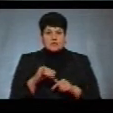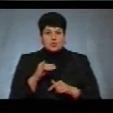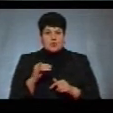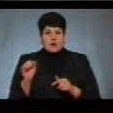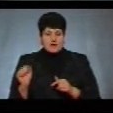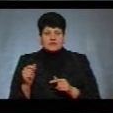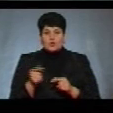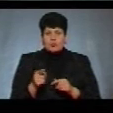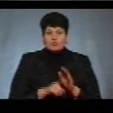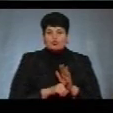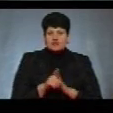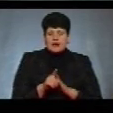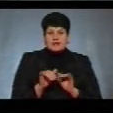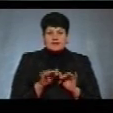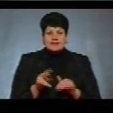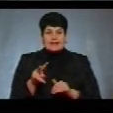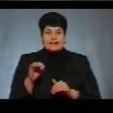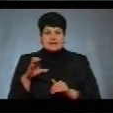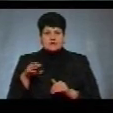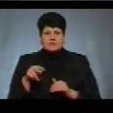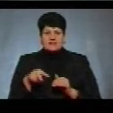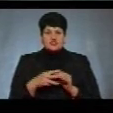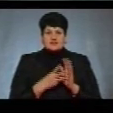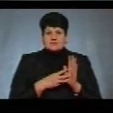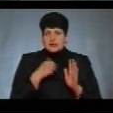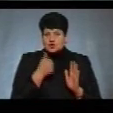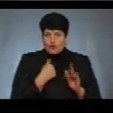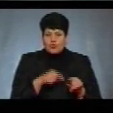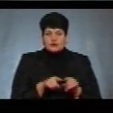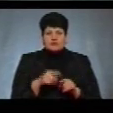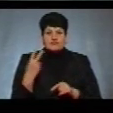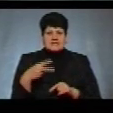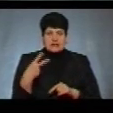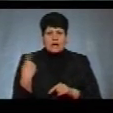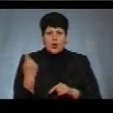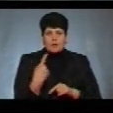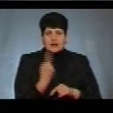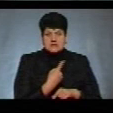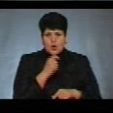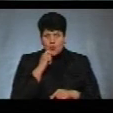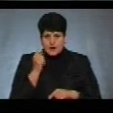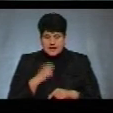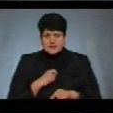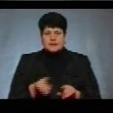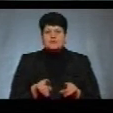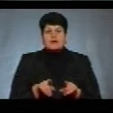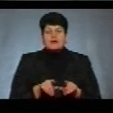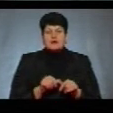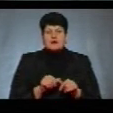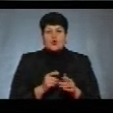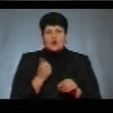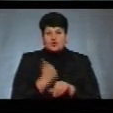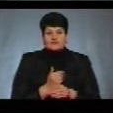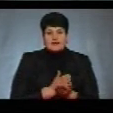у Тернополі почала діяти в листопаді 2017 року, а також у 20 областях України. Основні напрямки роботи